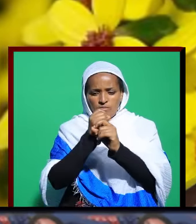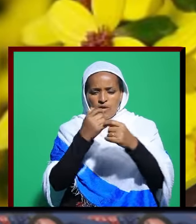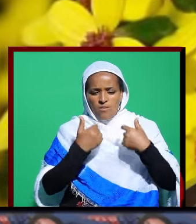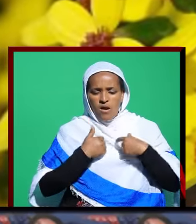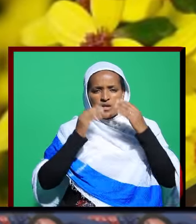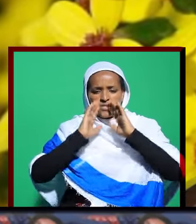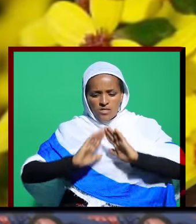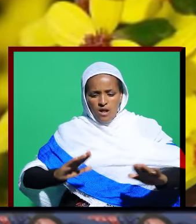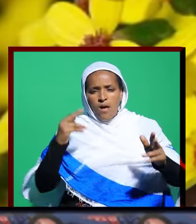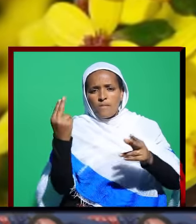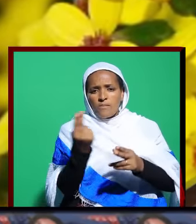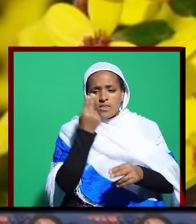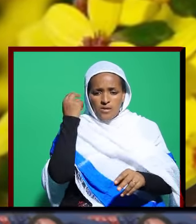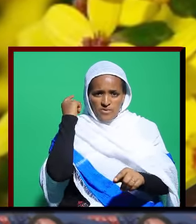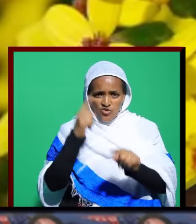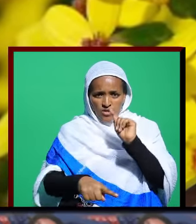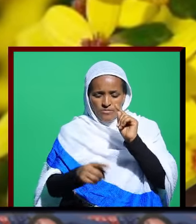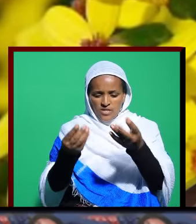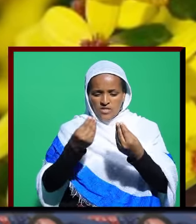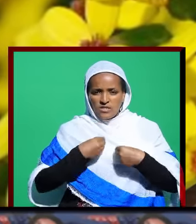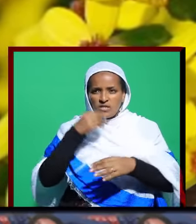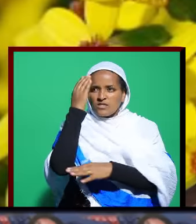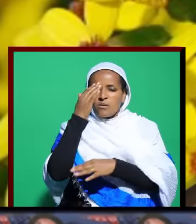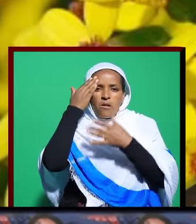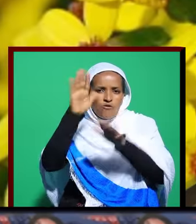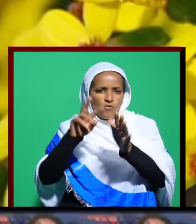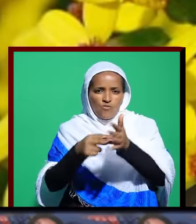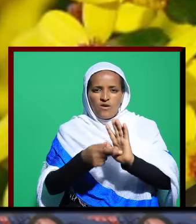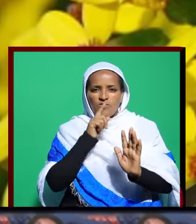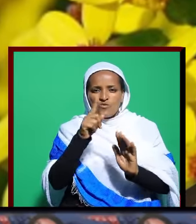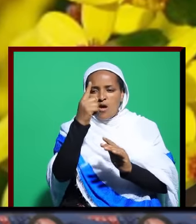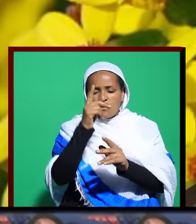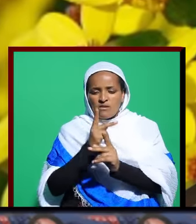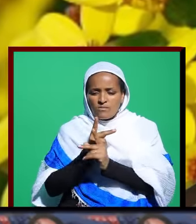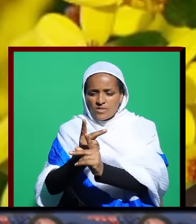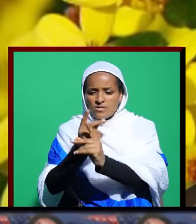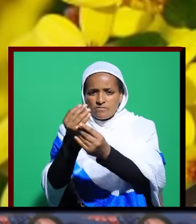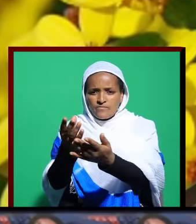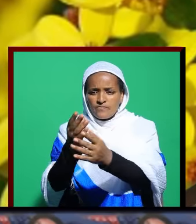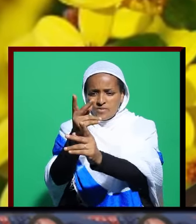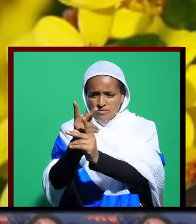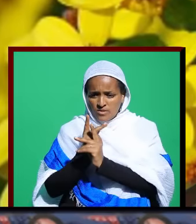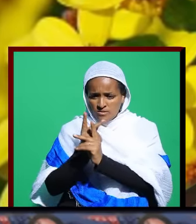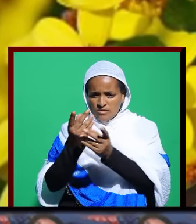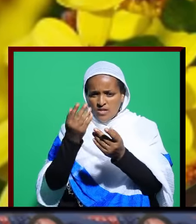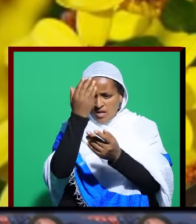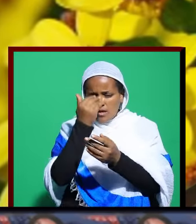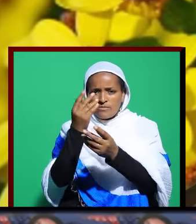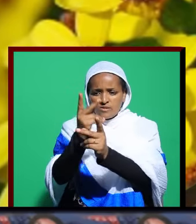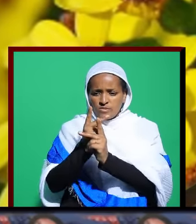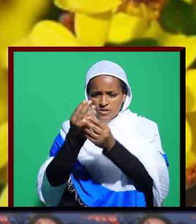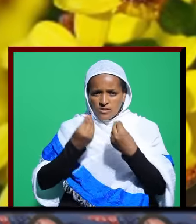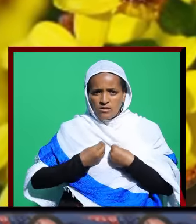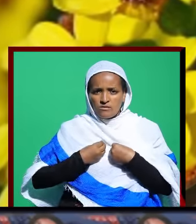እድሜ፣ ባለን ሰላም መጠቀም ካልቻልን የሰጠንን እግዚአብሔርን አናውቀውም ማለት ነው። አንድ አበዳሪ ስንበደር